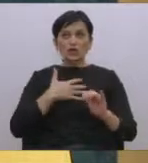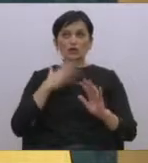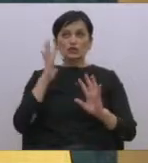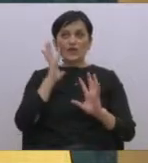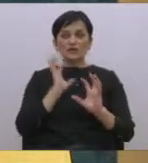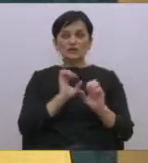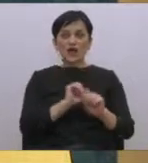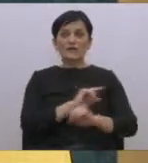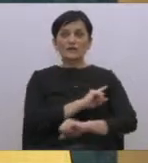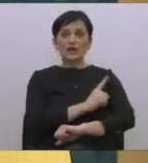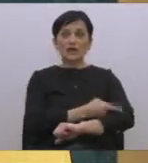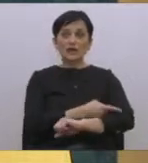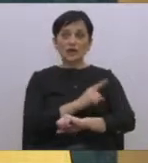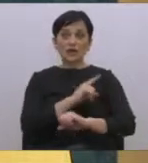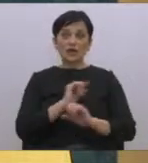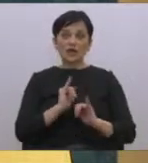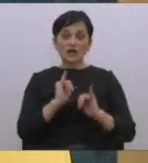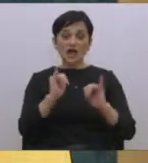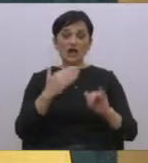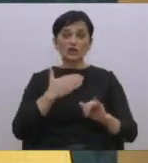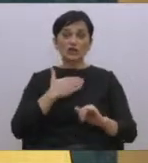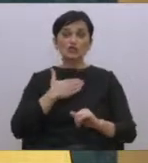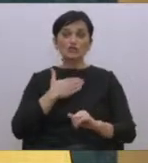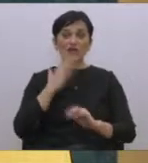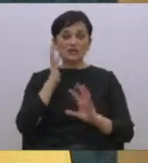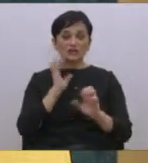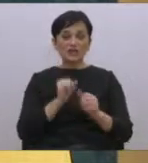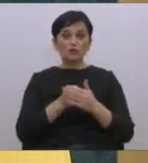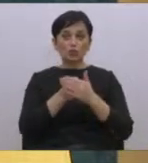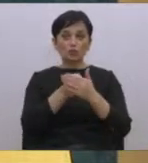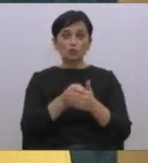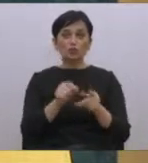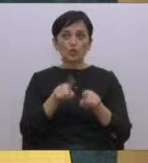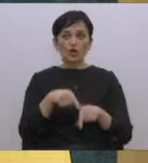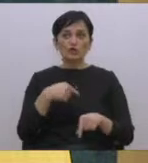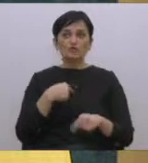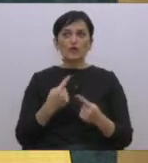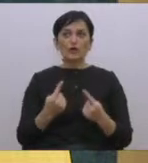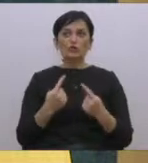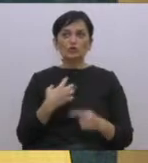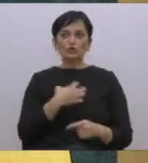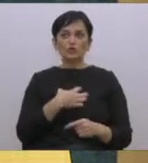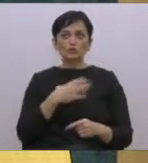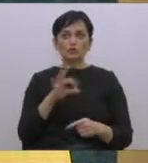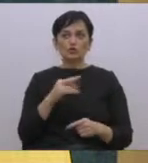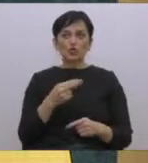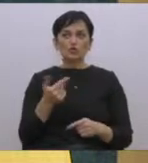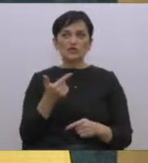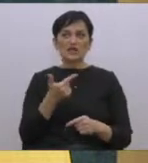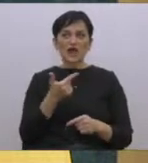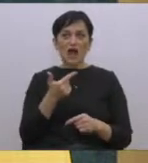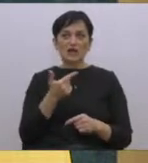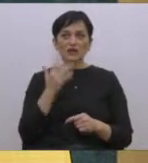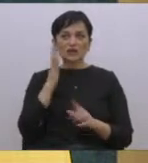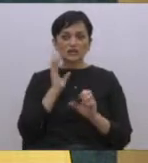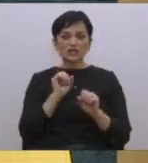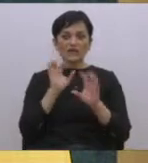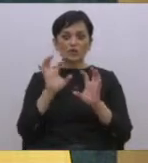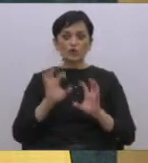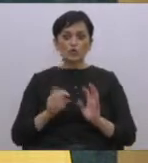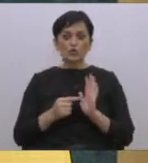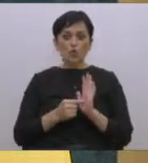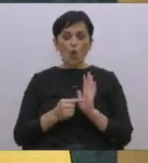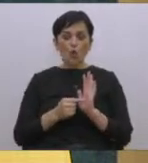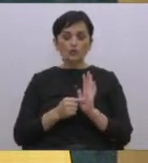zalevs, gazliere, ce-i stauda fi sundarianu baz, asebe, ce-i umișnolovane, si socialuri, garantie, bitavace, se stauda fi scodexit,